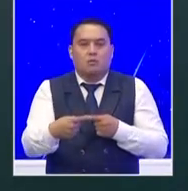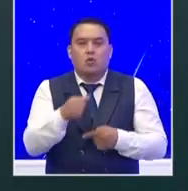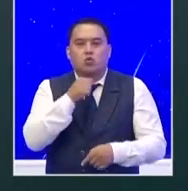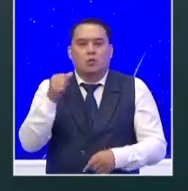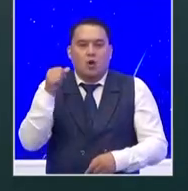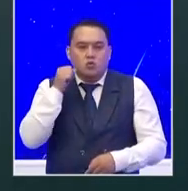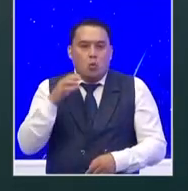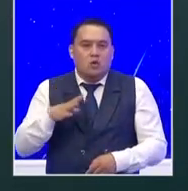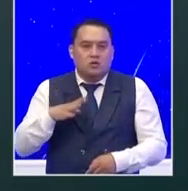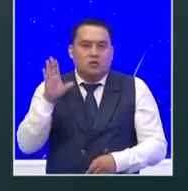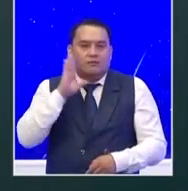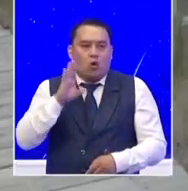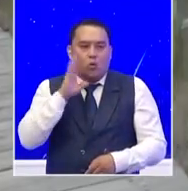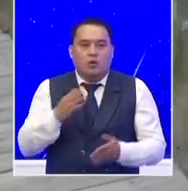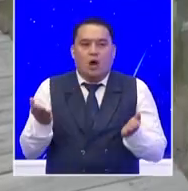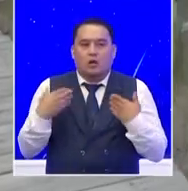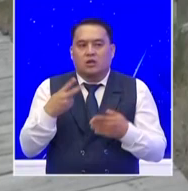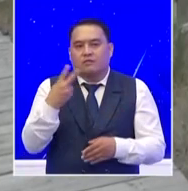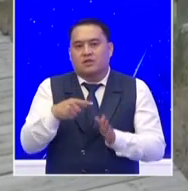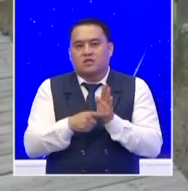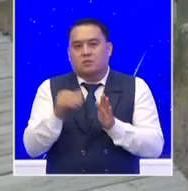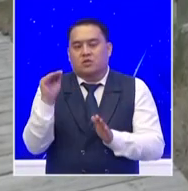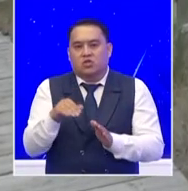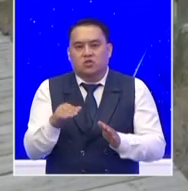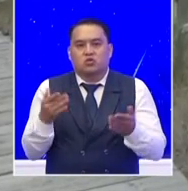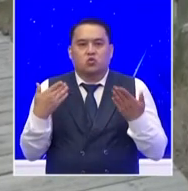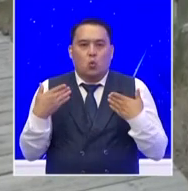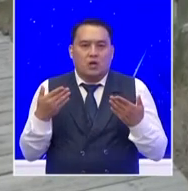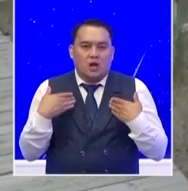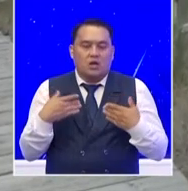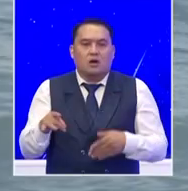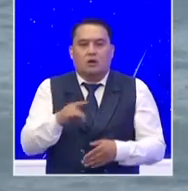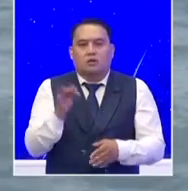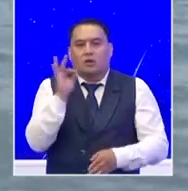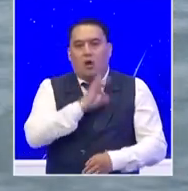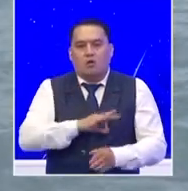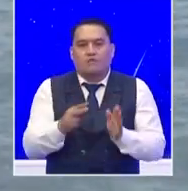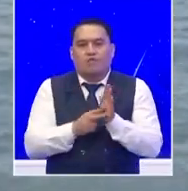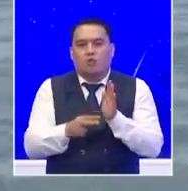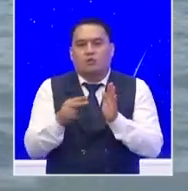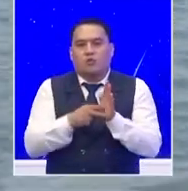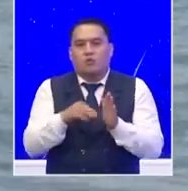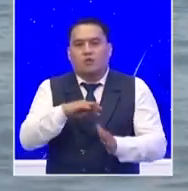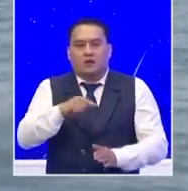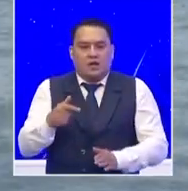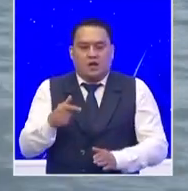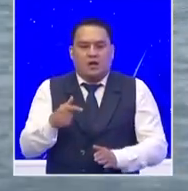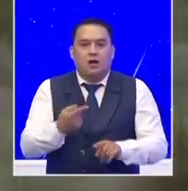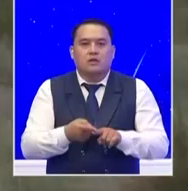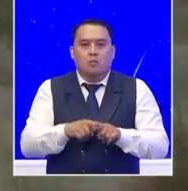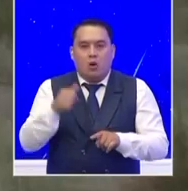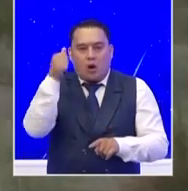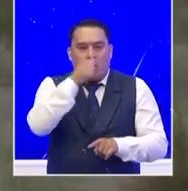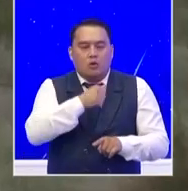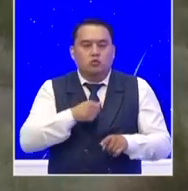прошлом сезоне на берегу озера отдохнуло более 27 тысяч туристов. Это принесло району доход порядка 82 миллионов тенге. В нынешнем году